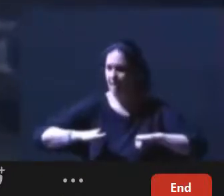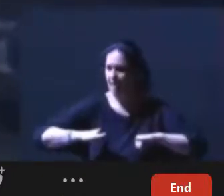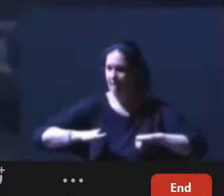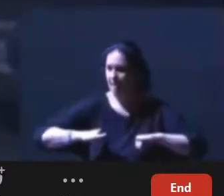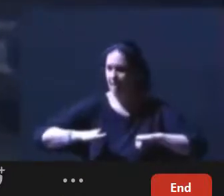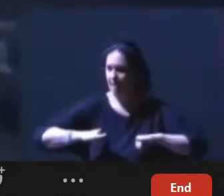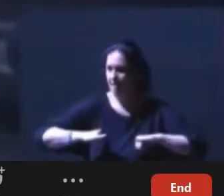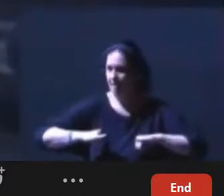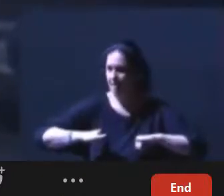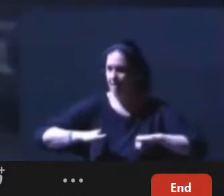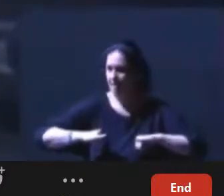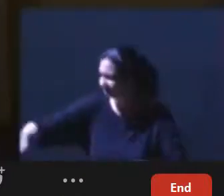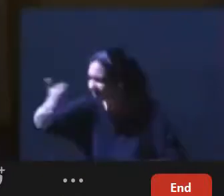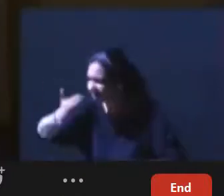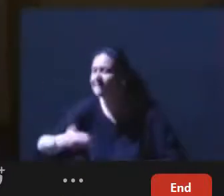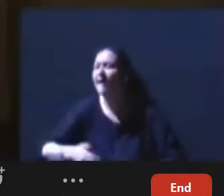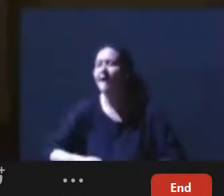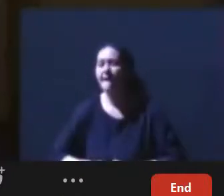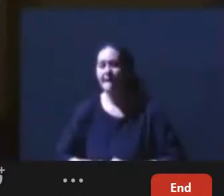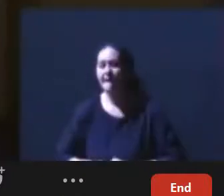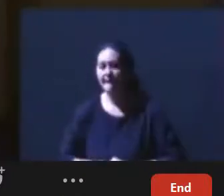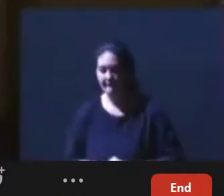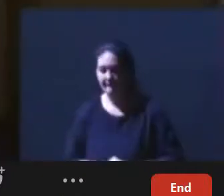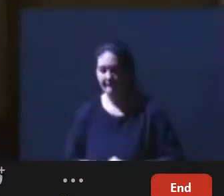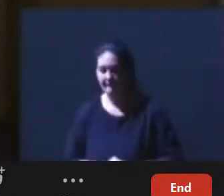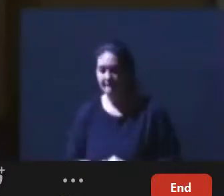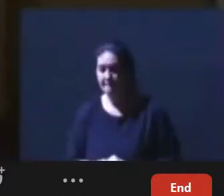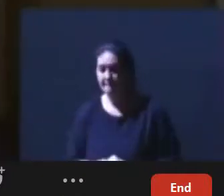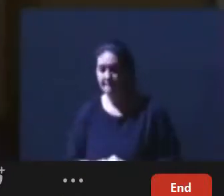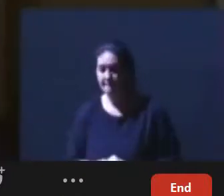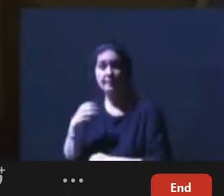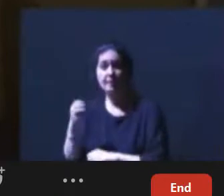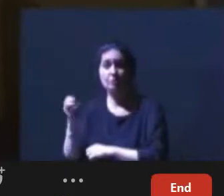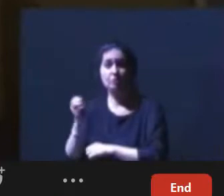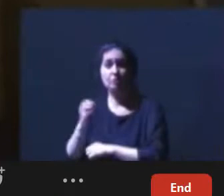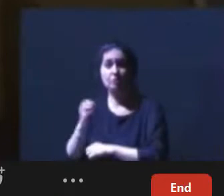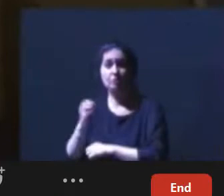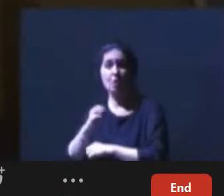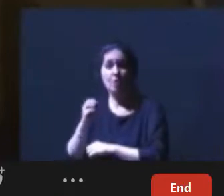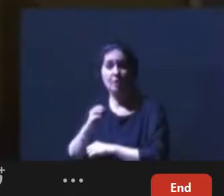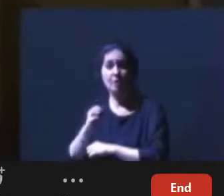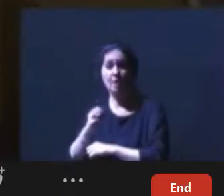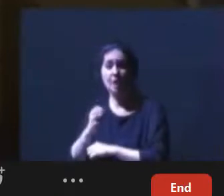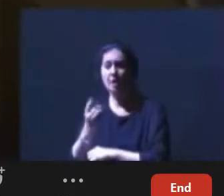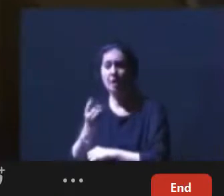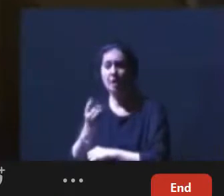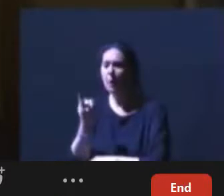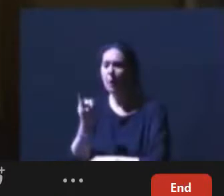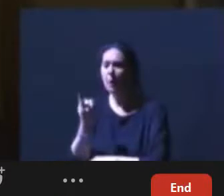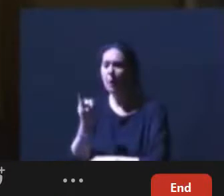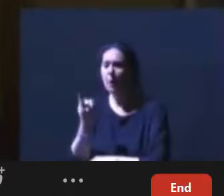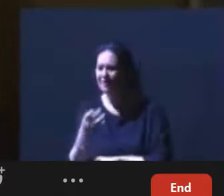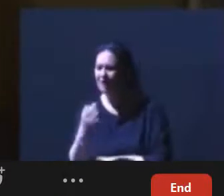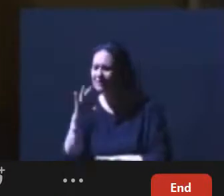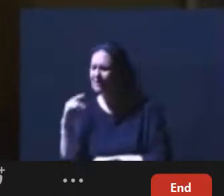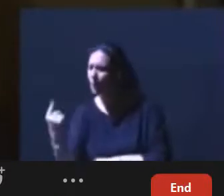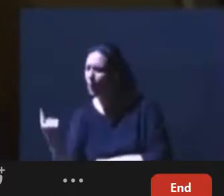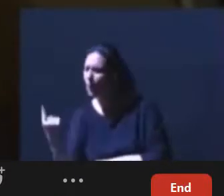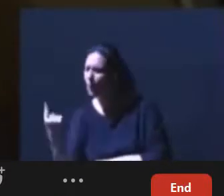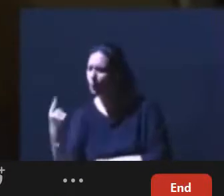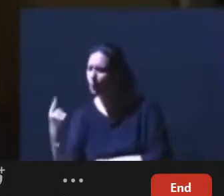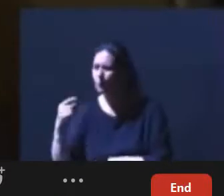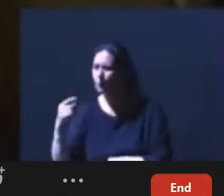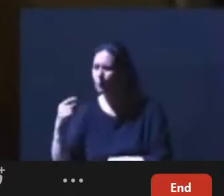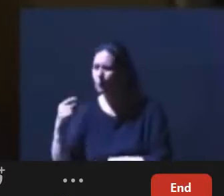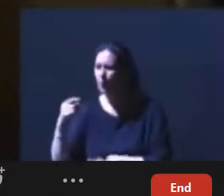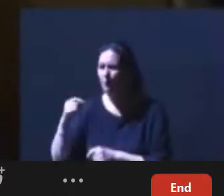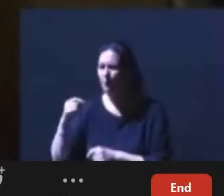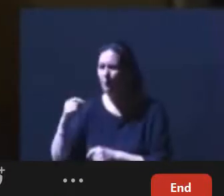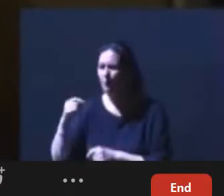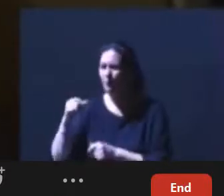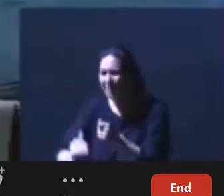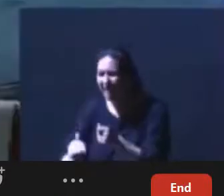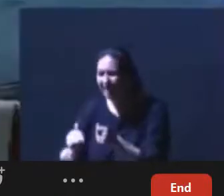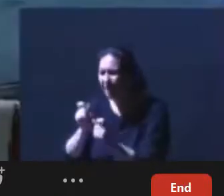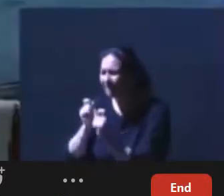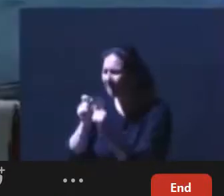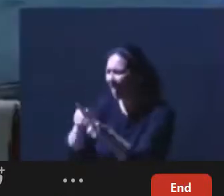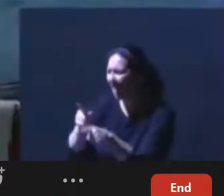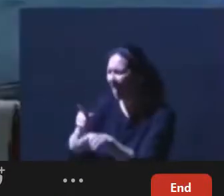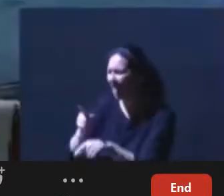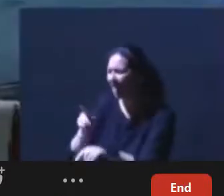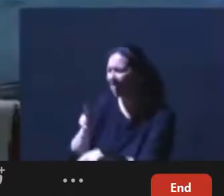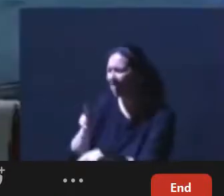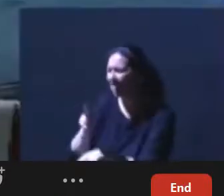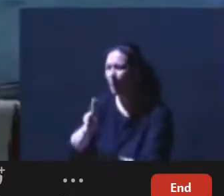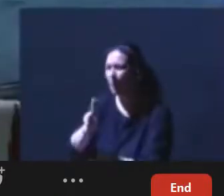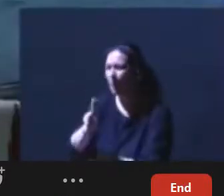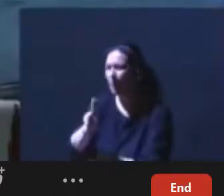tôi không tiếc. Hồi đấy thì tôi cần tiền. Nói thì dù sao là cũng không phải là miễn phí mà, được không? Thế nhưng mọi người không hình dung ra được khi mà họ